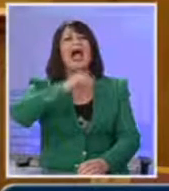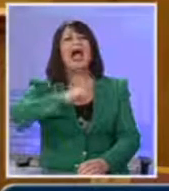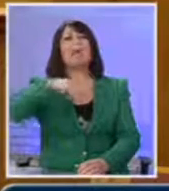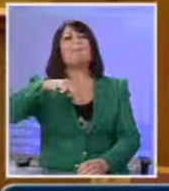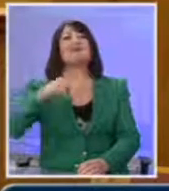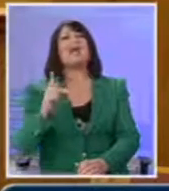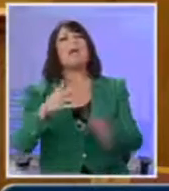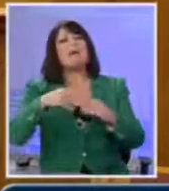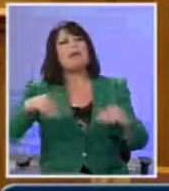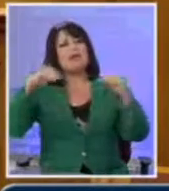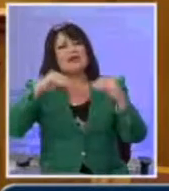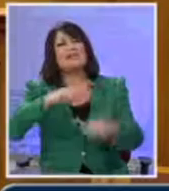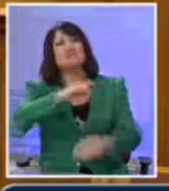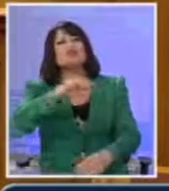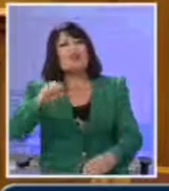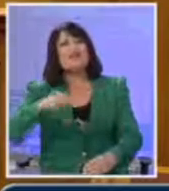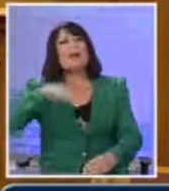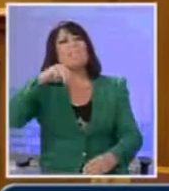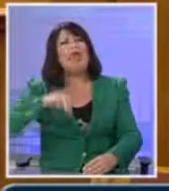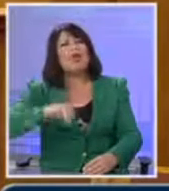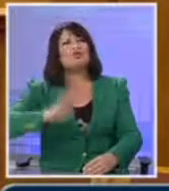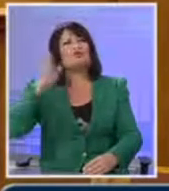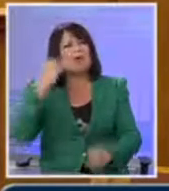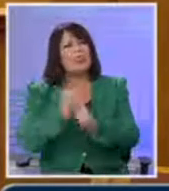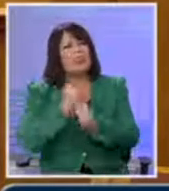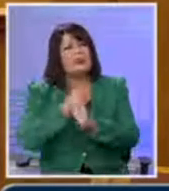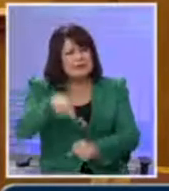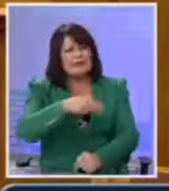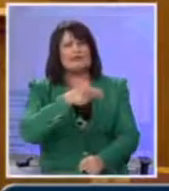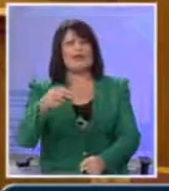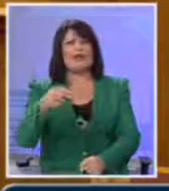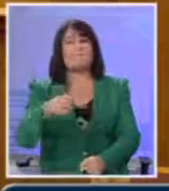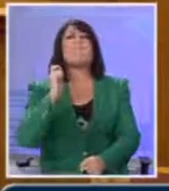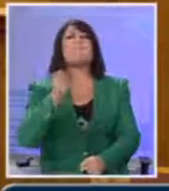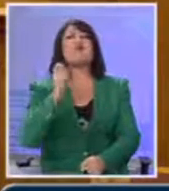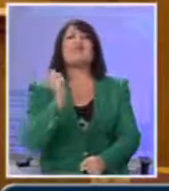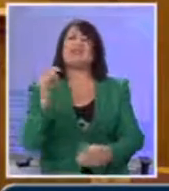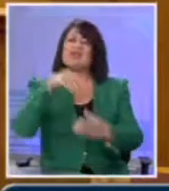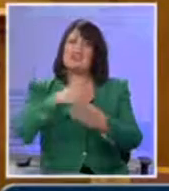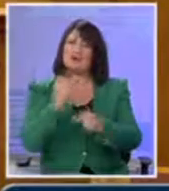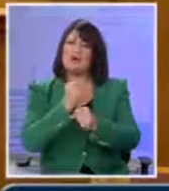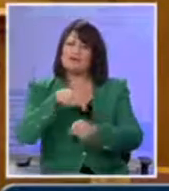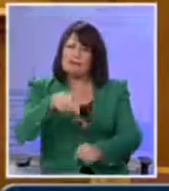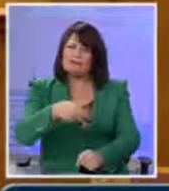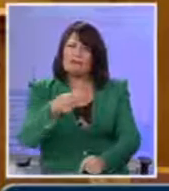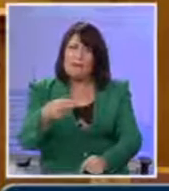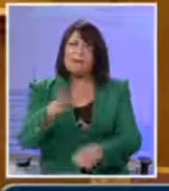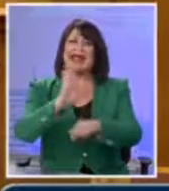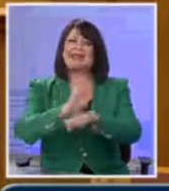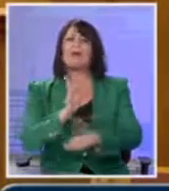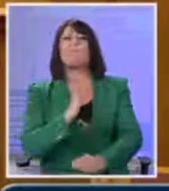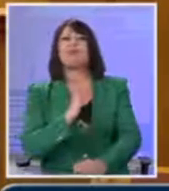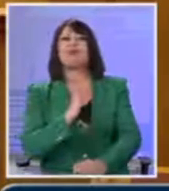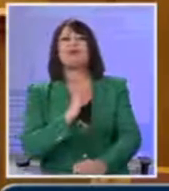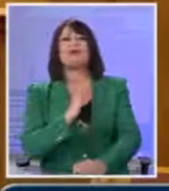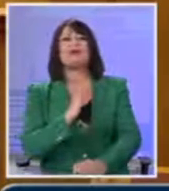του Πεπονή, του Μπένου και άλλων ανθρώπων πολιτικών που δούλεψαν για αυτή την προσπάθεια και